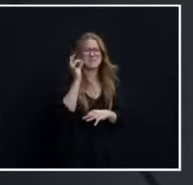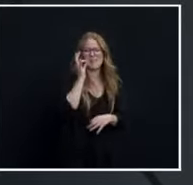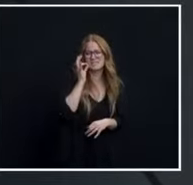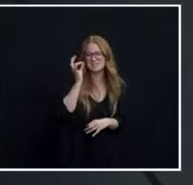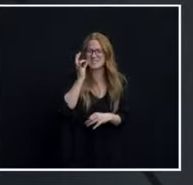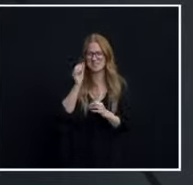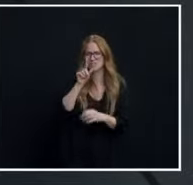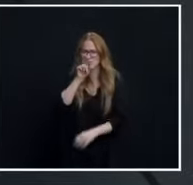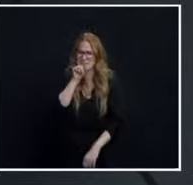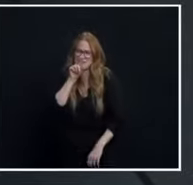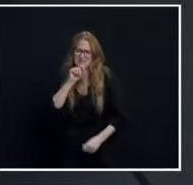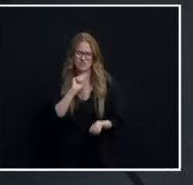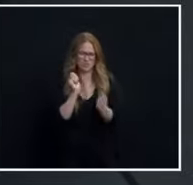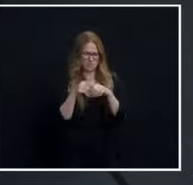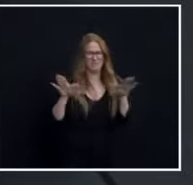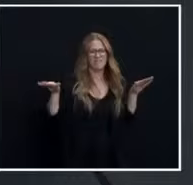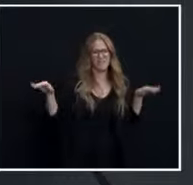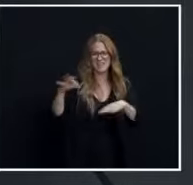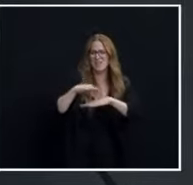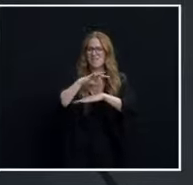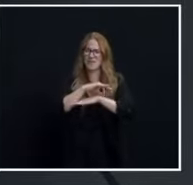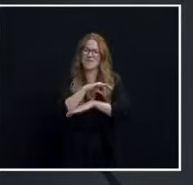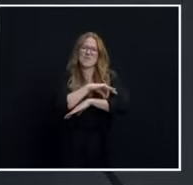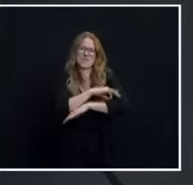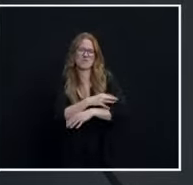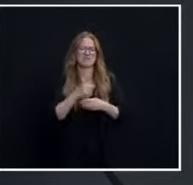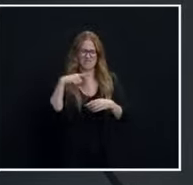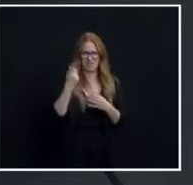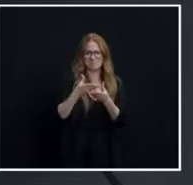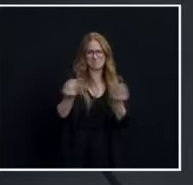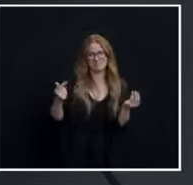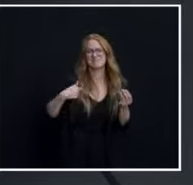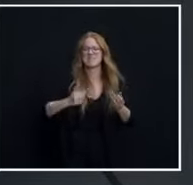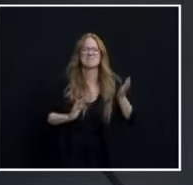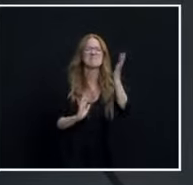dann ist er immer da. Und ich brenn, und ich brenn, und ich brenn.